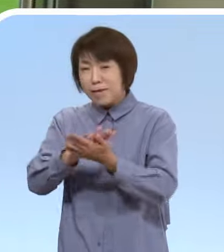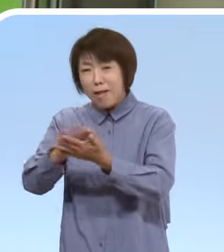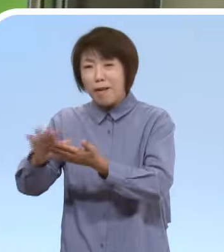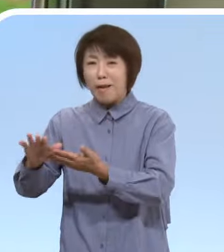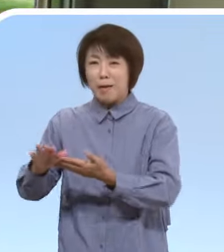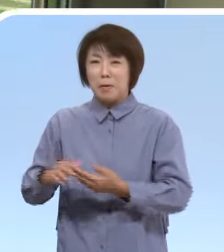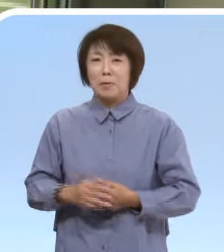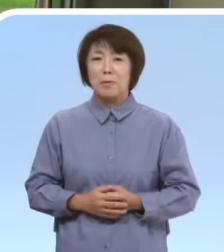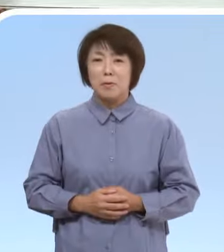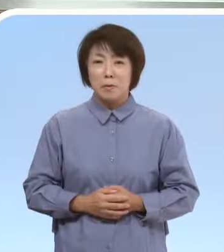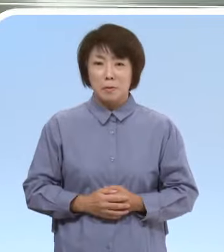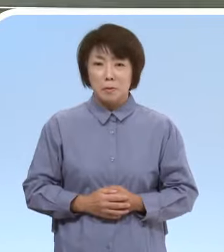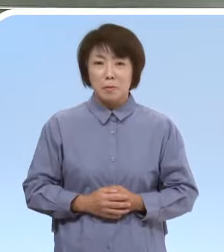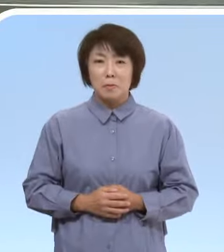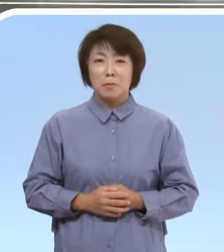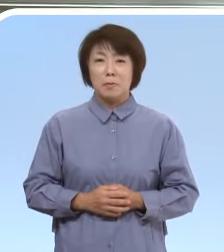ね。